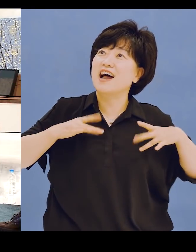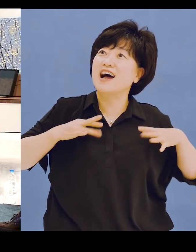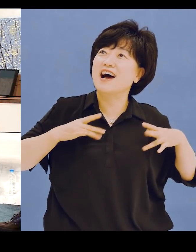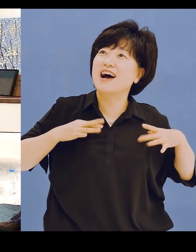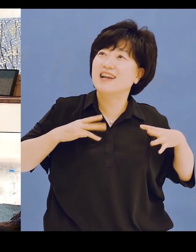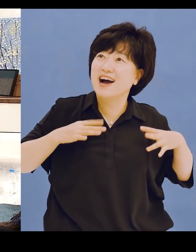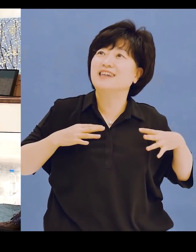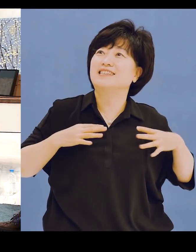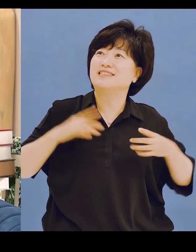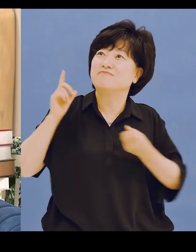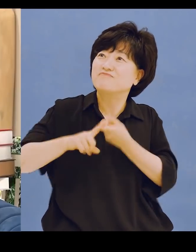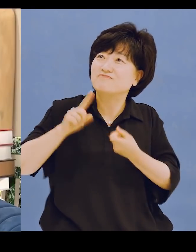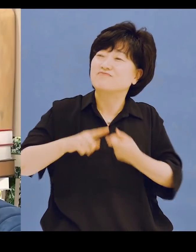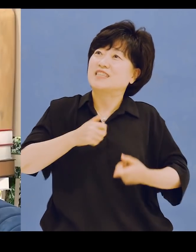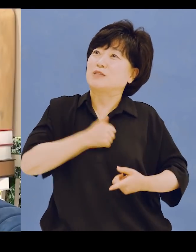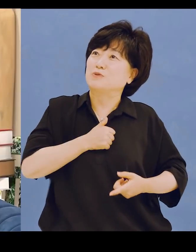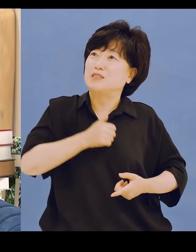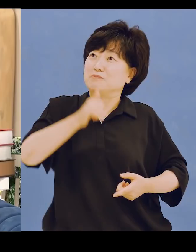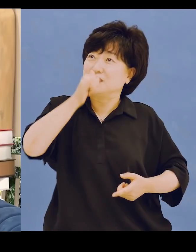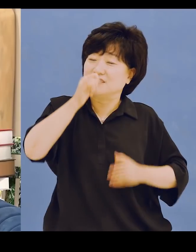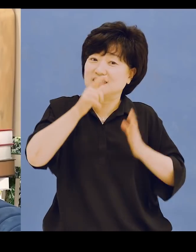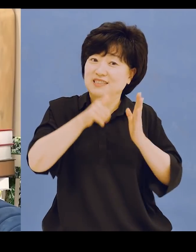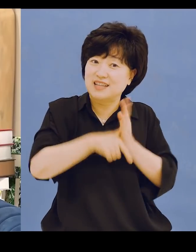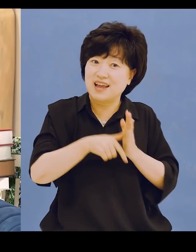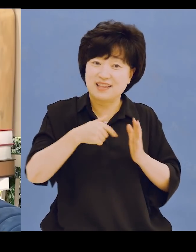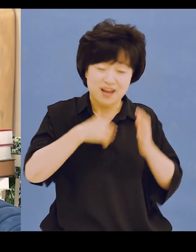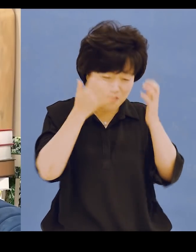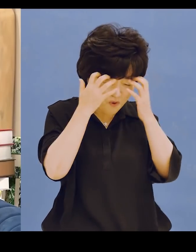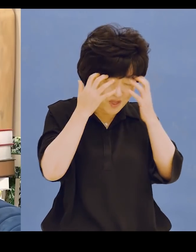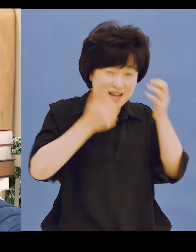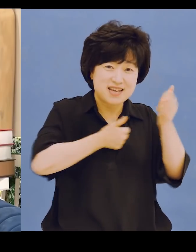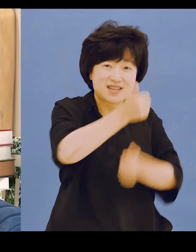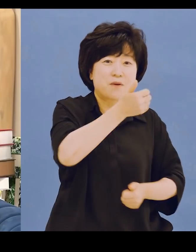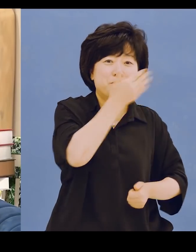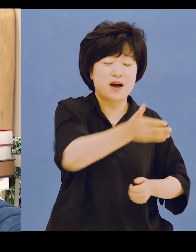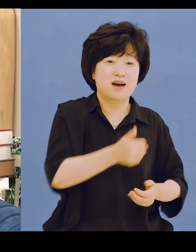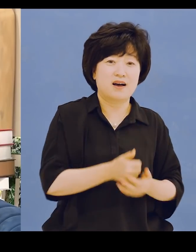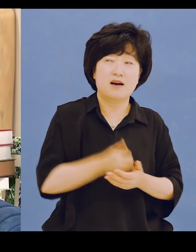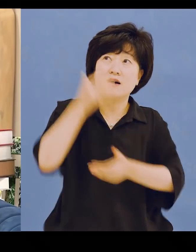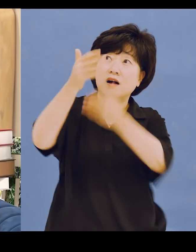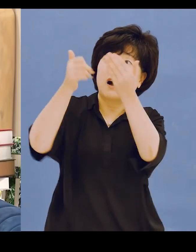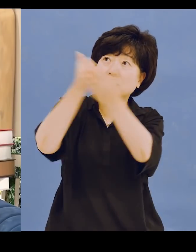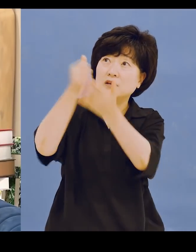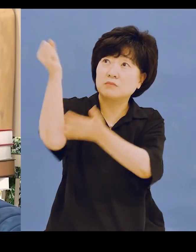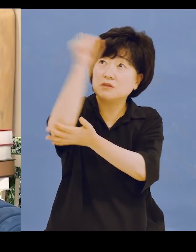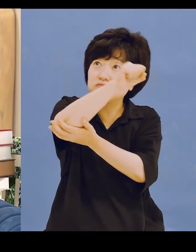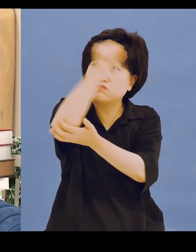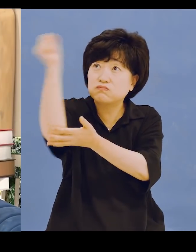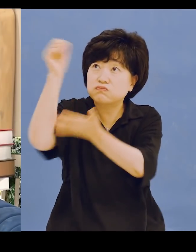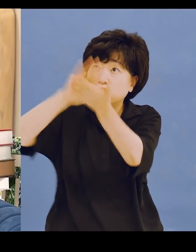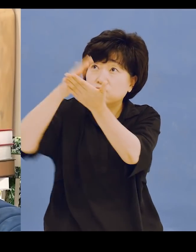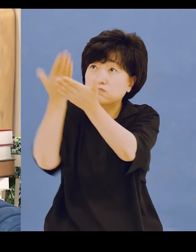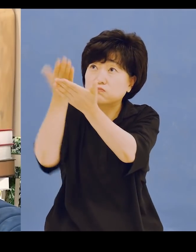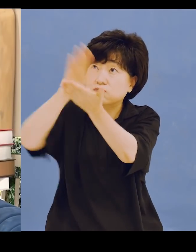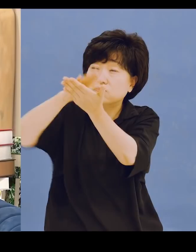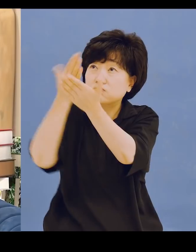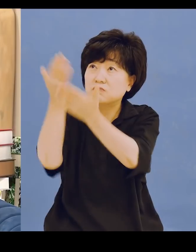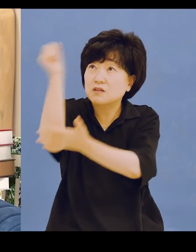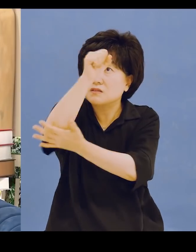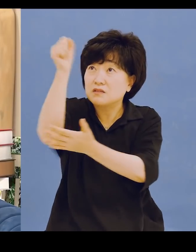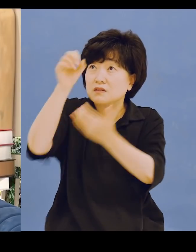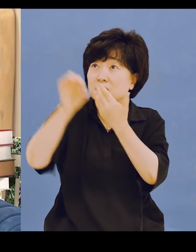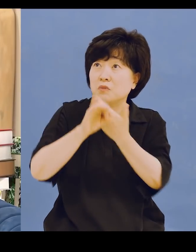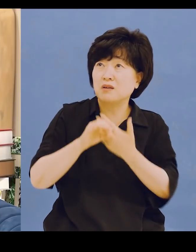고난을 이겨내죠. 안 그러면 우리 하나님이 자꾸 흔들리시면 우리 믿을 거 아무것도 없어. 믿지 말아야 돼. 하나님이 이랬다 저랬다